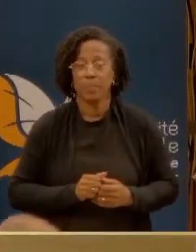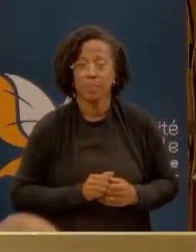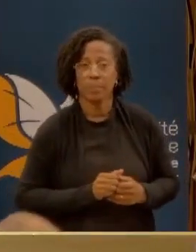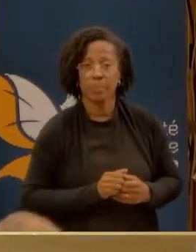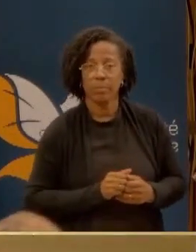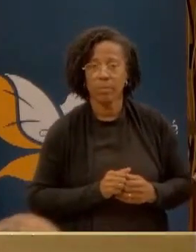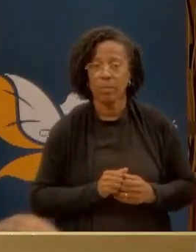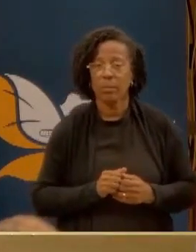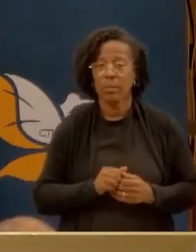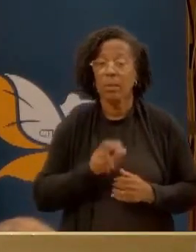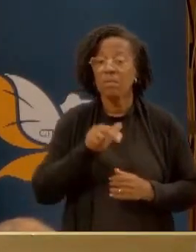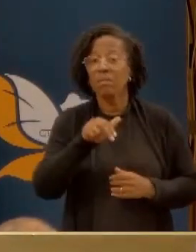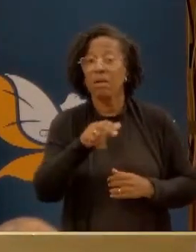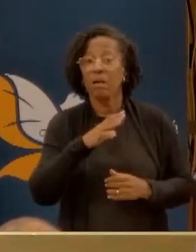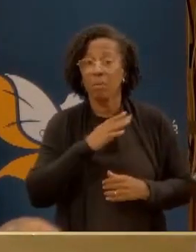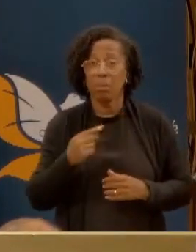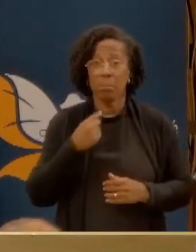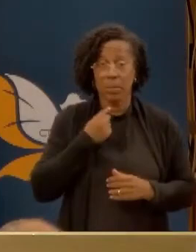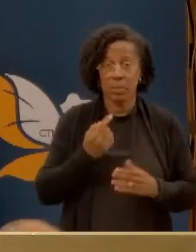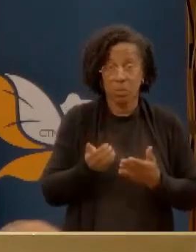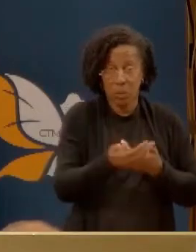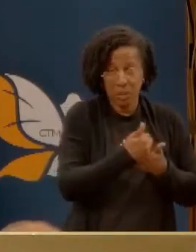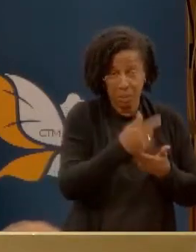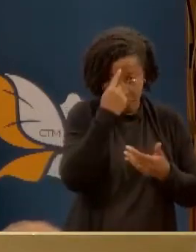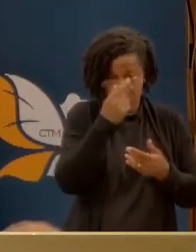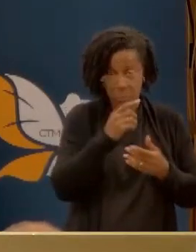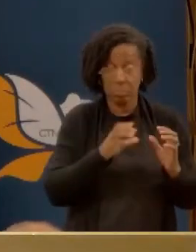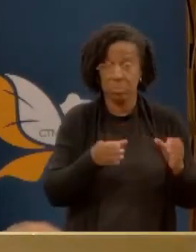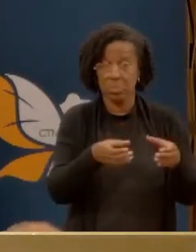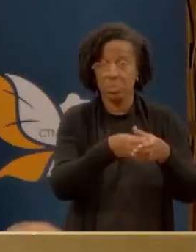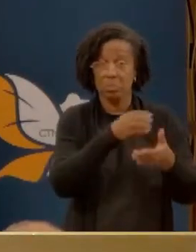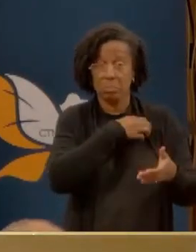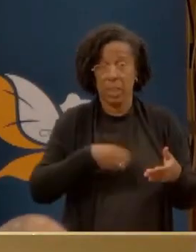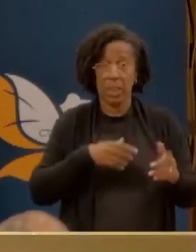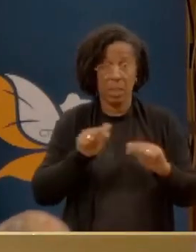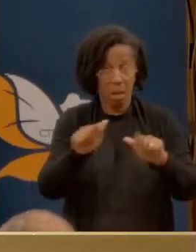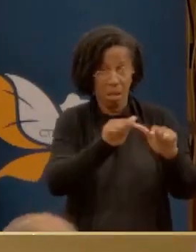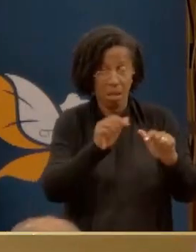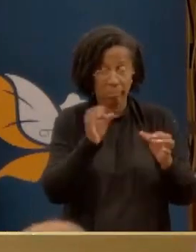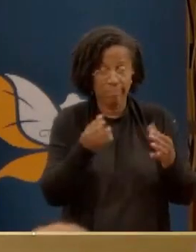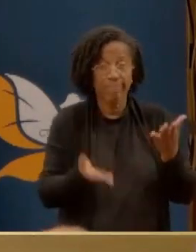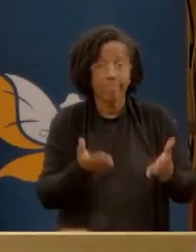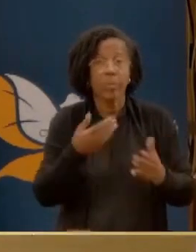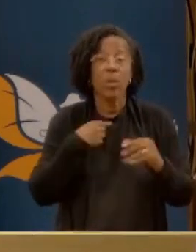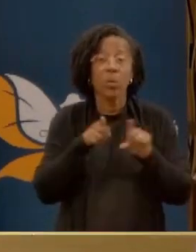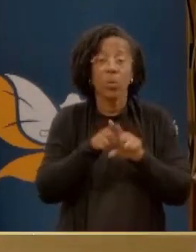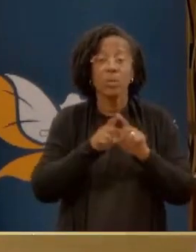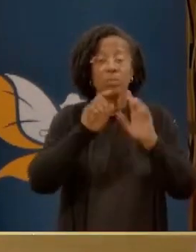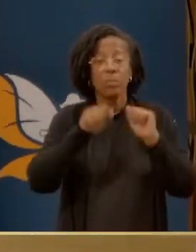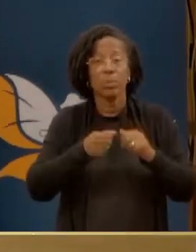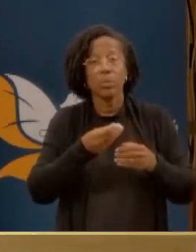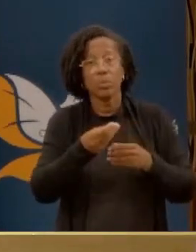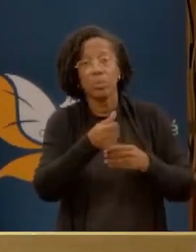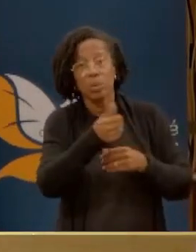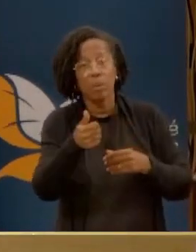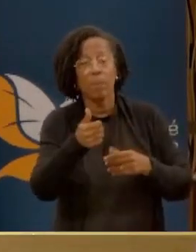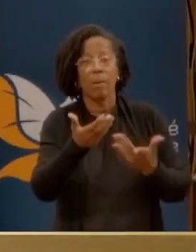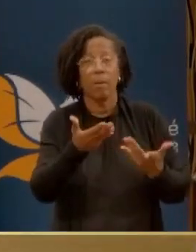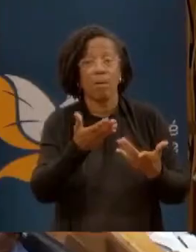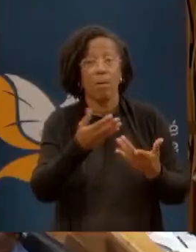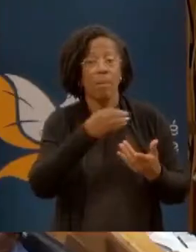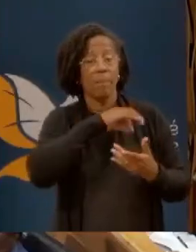qu'on ne va pas avoir des pertes de recettes pour nos collectivités et faire bénéficier uniquement